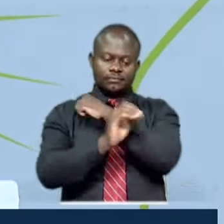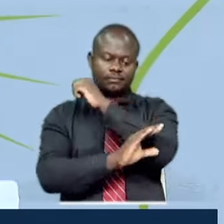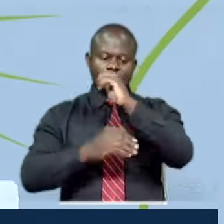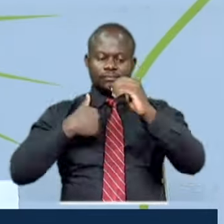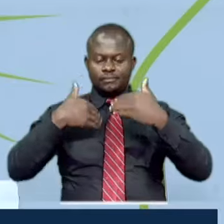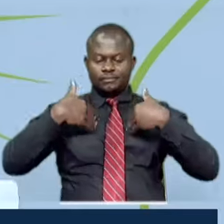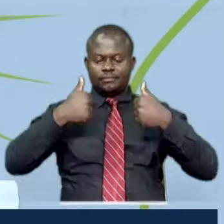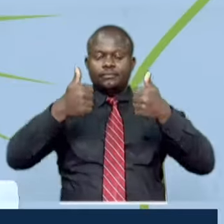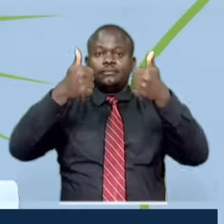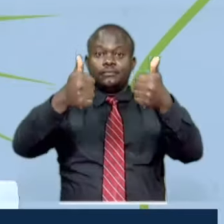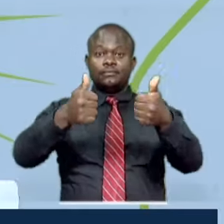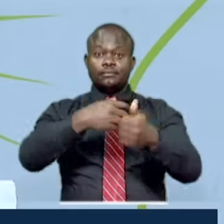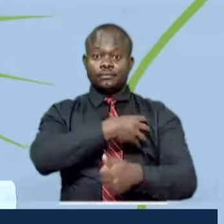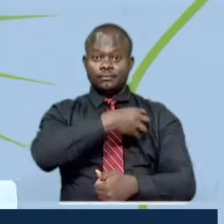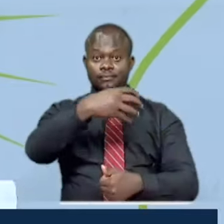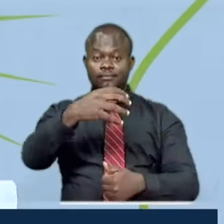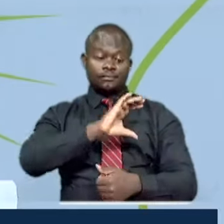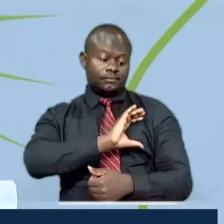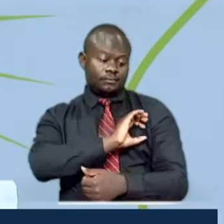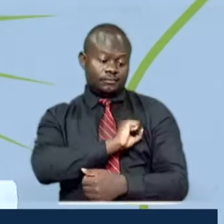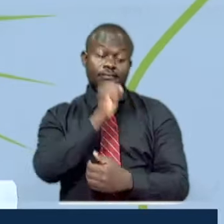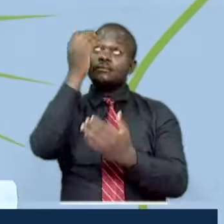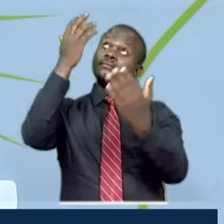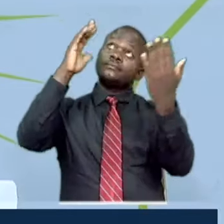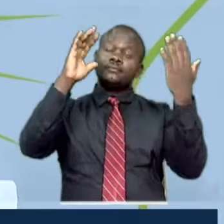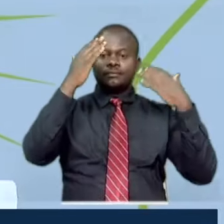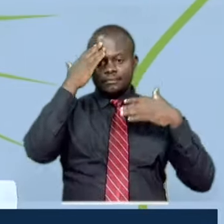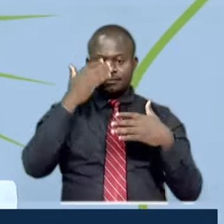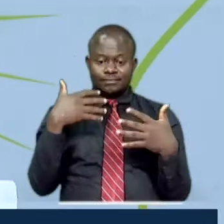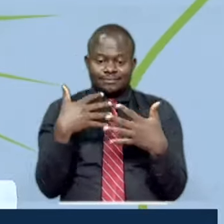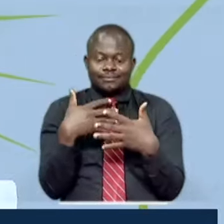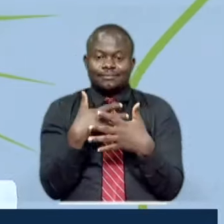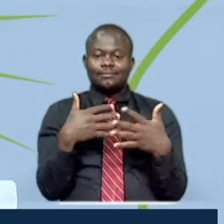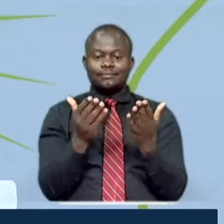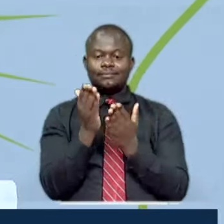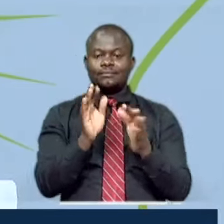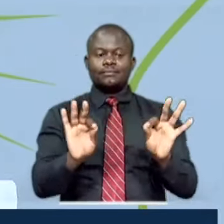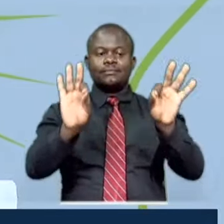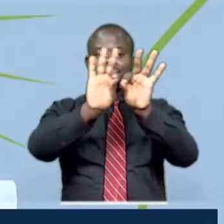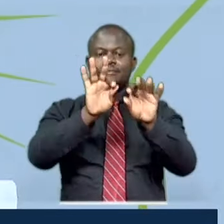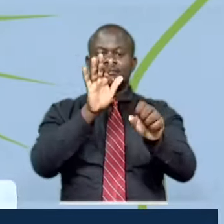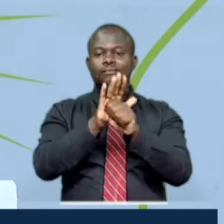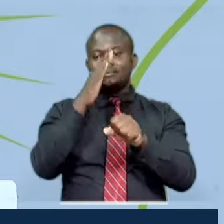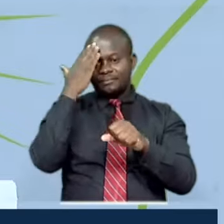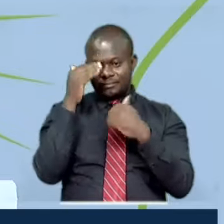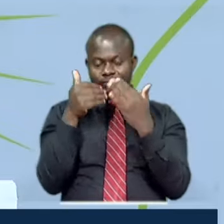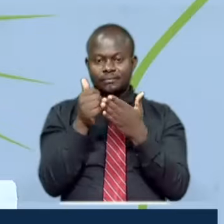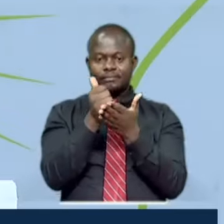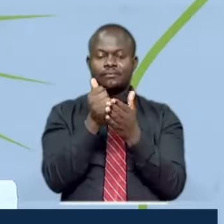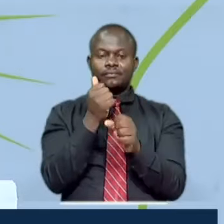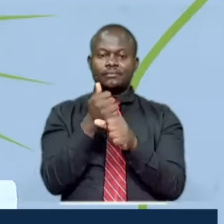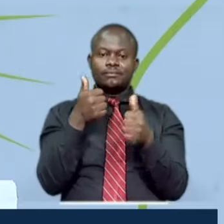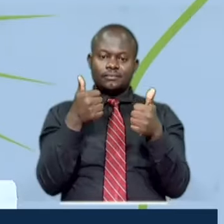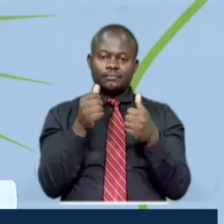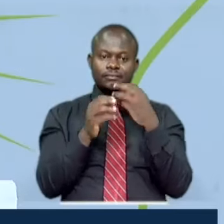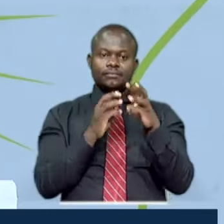ubuzima bwiza n'ubukungu bwihanganira ikirere. Gukonjesha ni serivisi y'ingenzi ifasha gukora neza neza mu isi